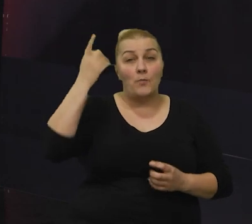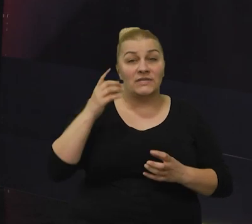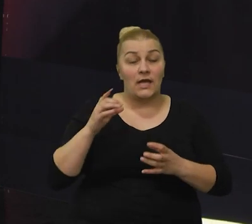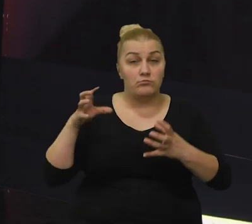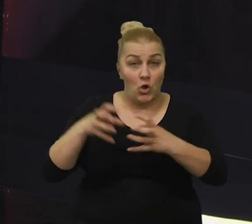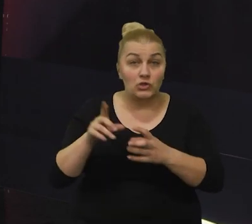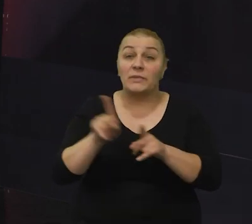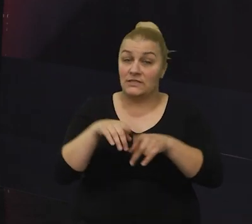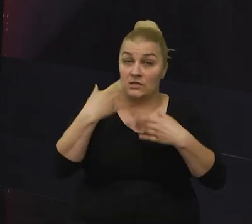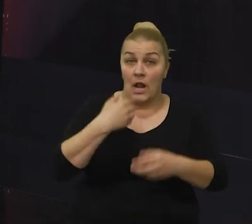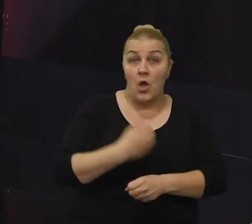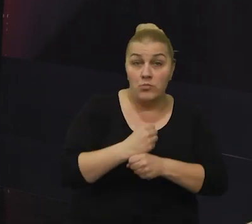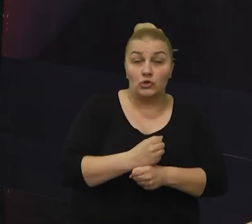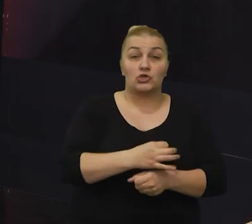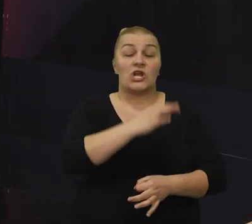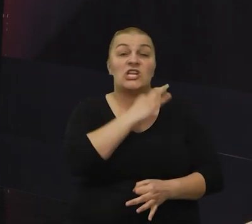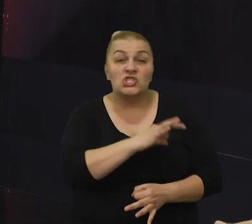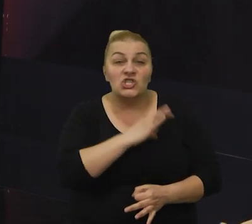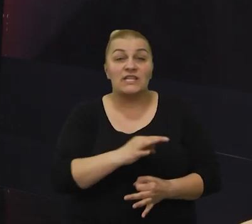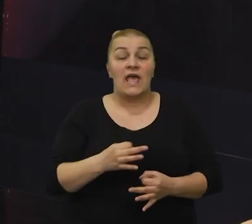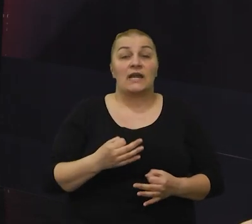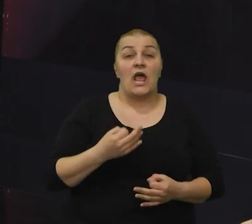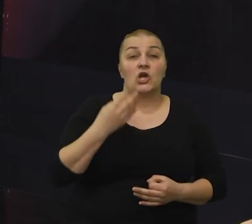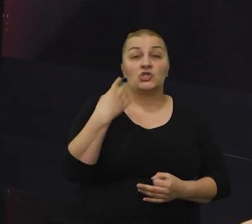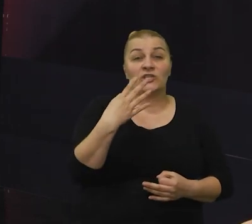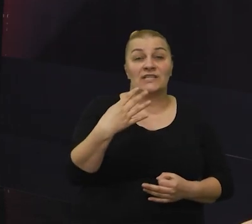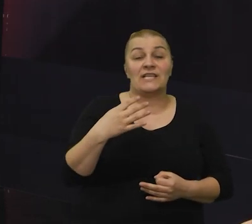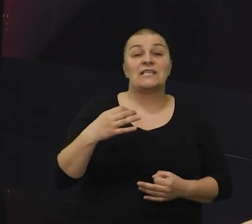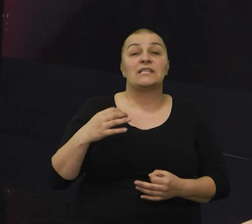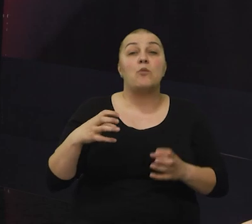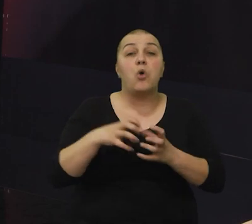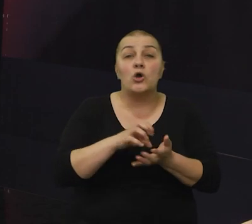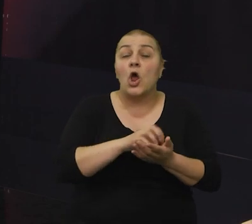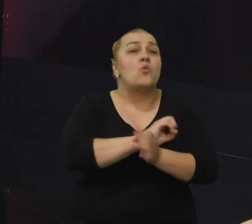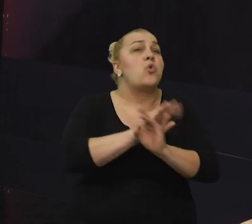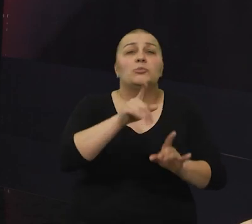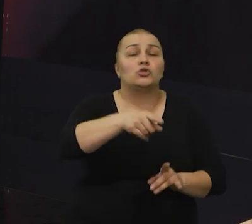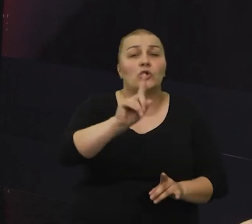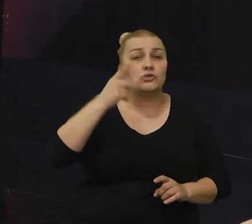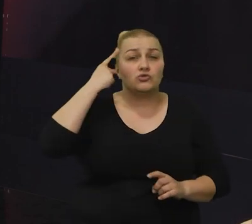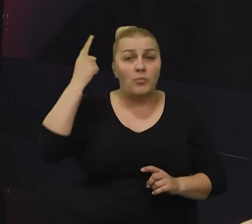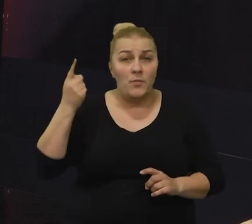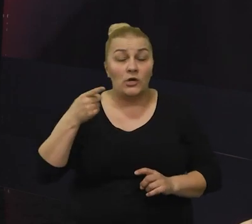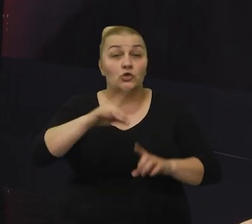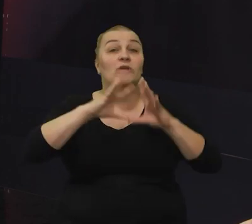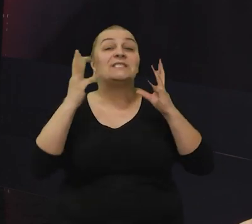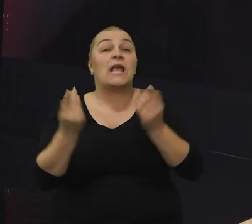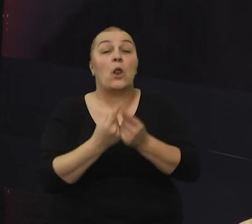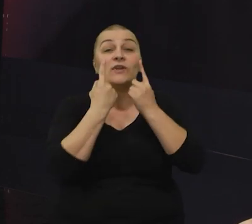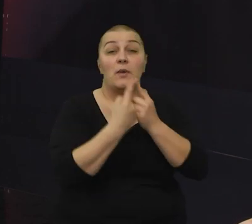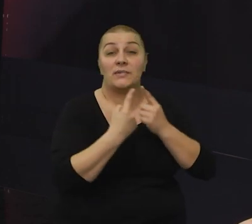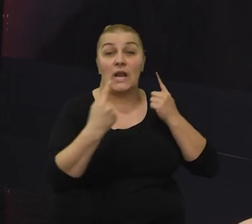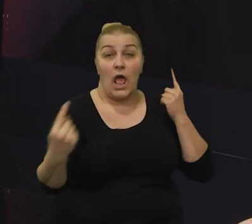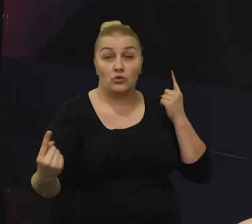helikopterske postrojbe koje su dali potporu. Inženjerija, 40 inženjerska bojna koja uopće nije spomenuta, koja je bila čitavo